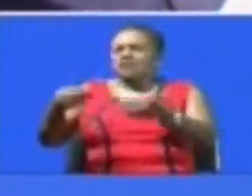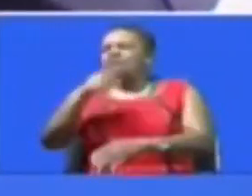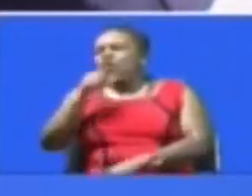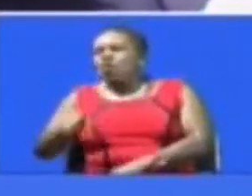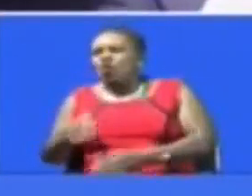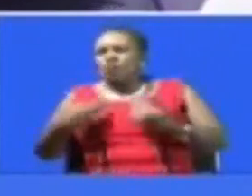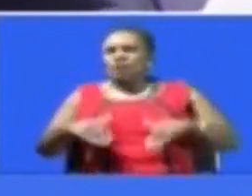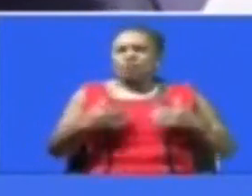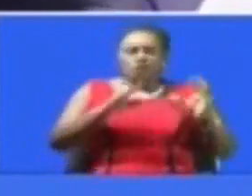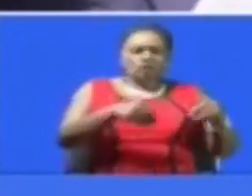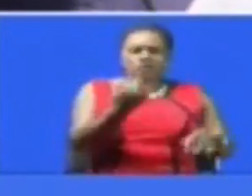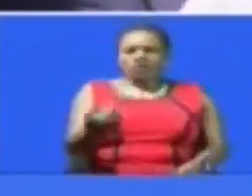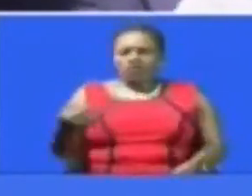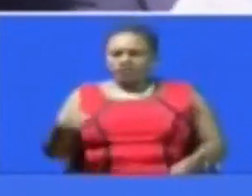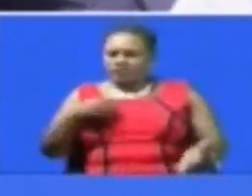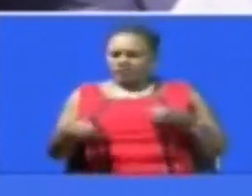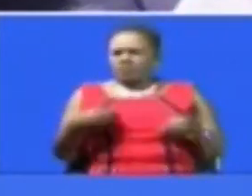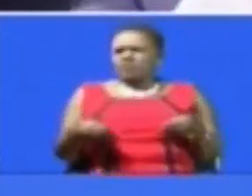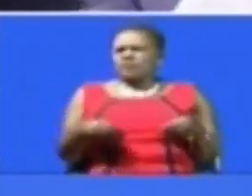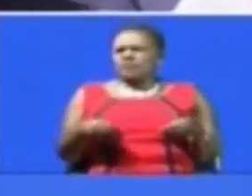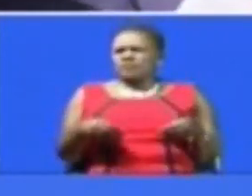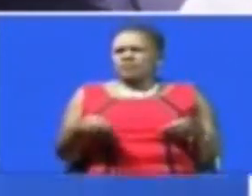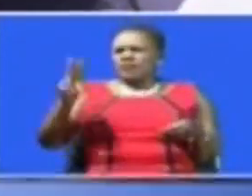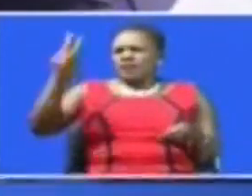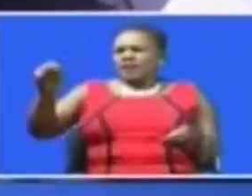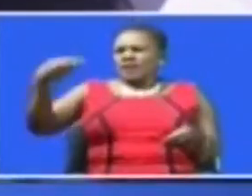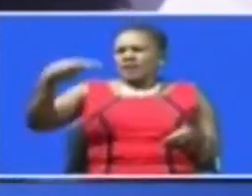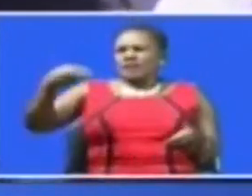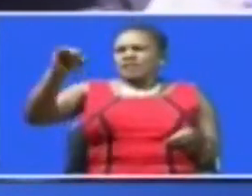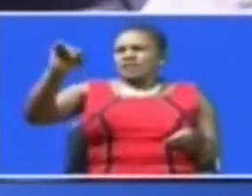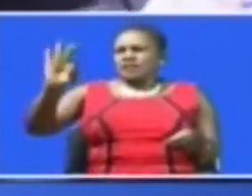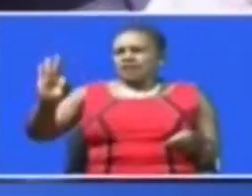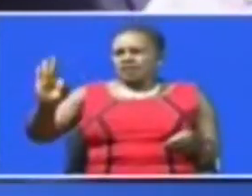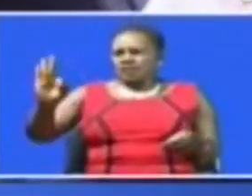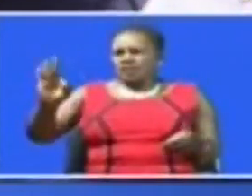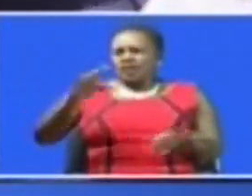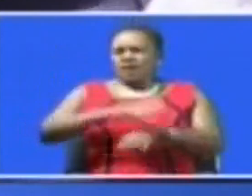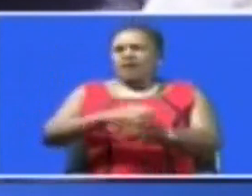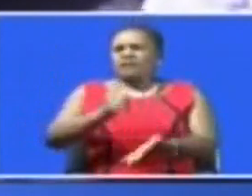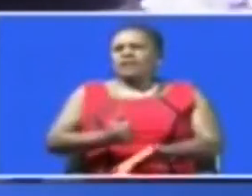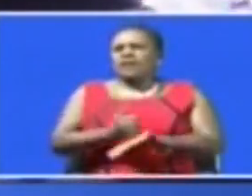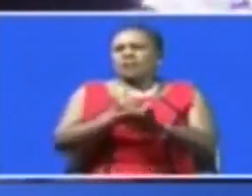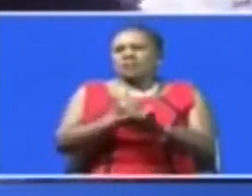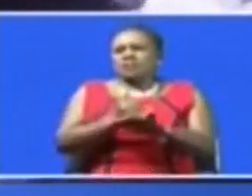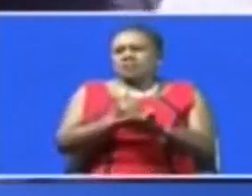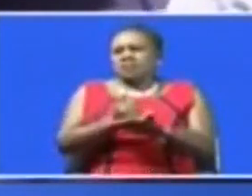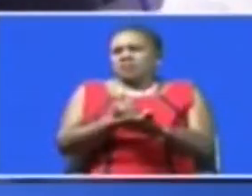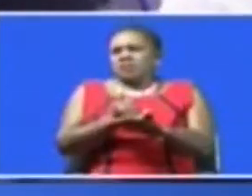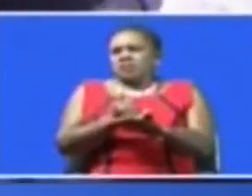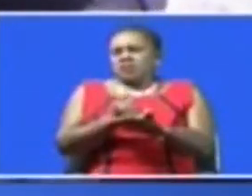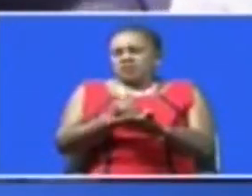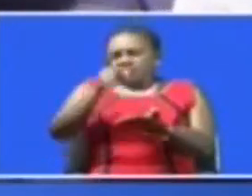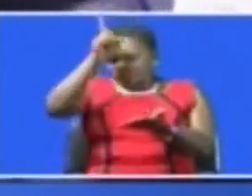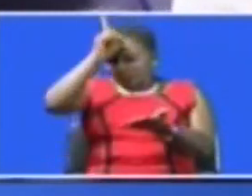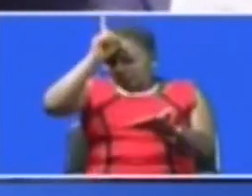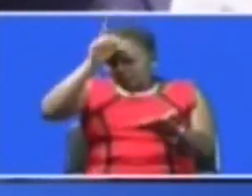wazee, tutapatia watoto na walemavu NHIF ili wapate kusaidika, inaonekana bado haijafika